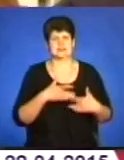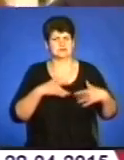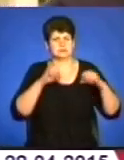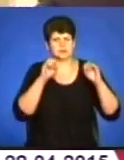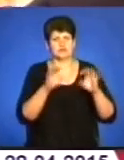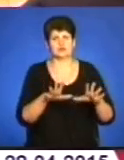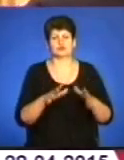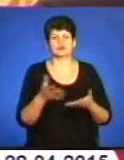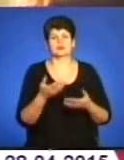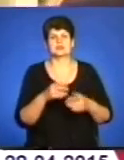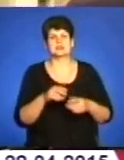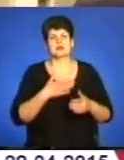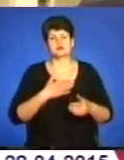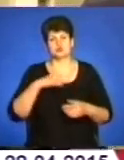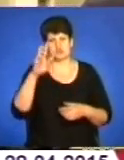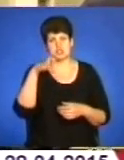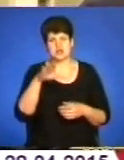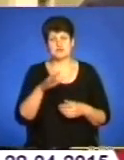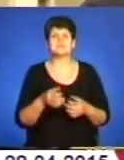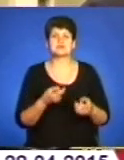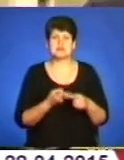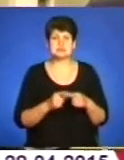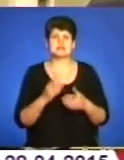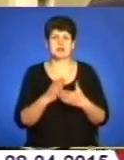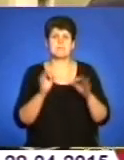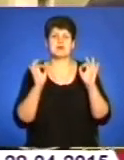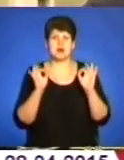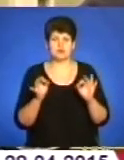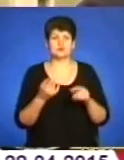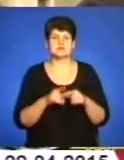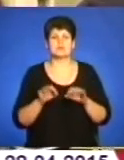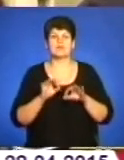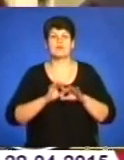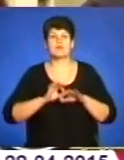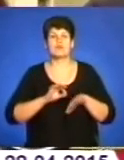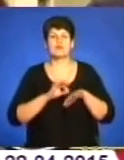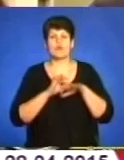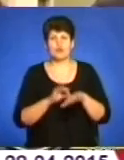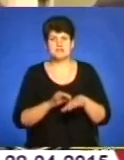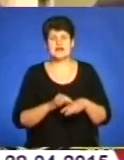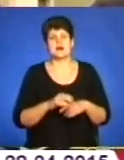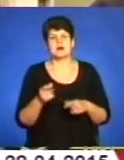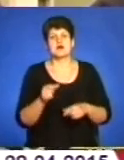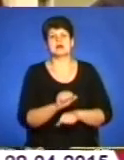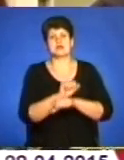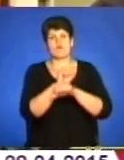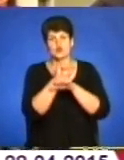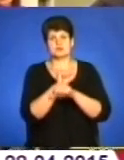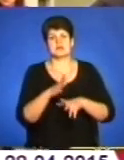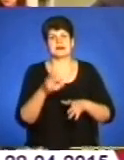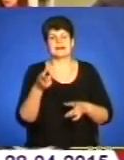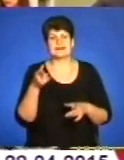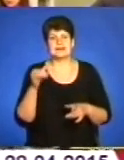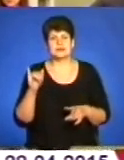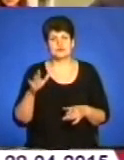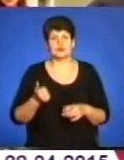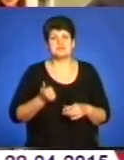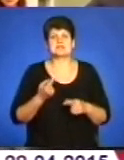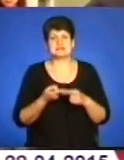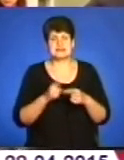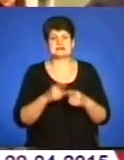подія. Я вважаю, що дуже правильно, що такі речі проводяться, тому що, як там би не було, революція гідності – це величезна подія в